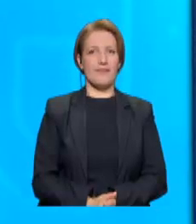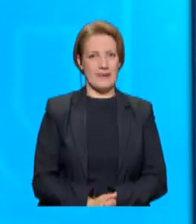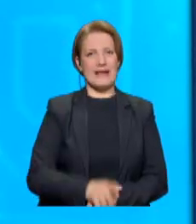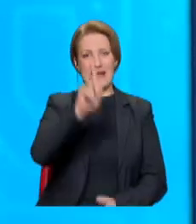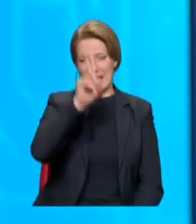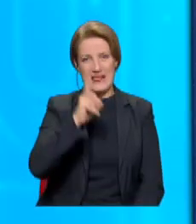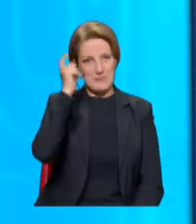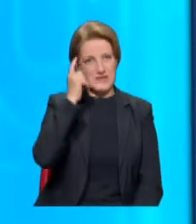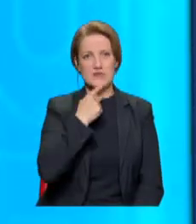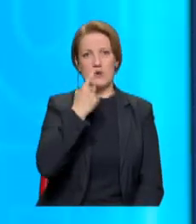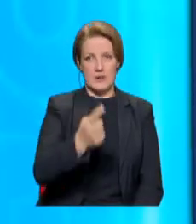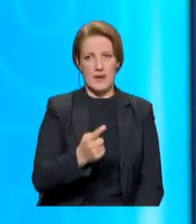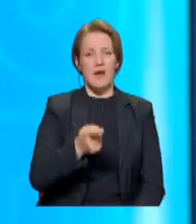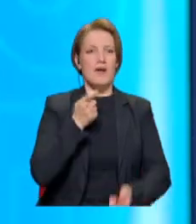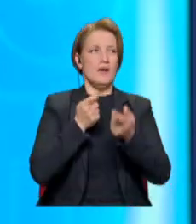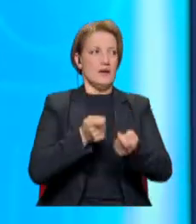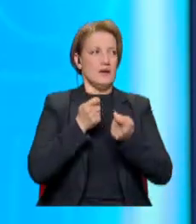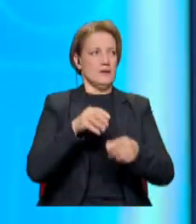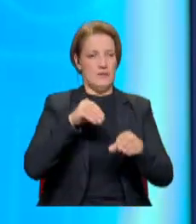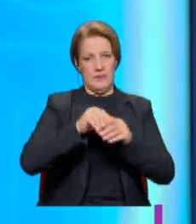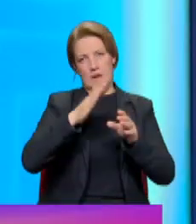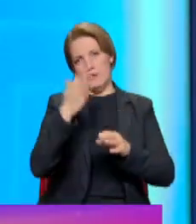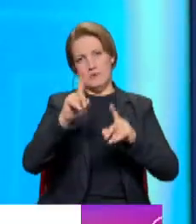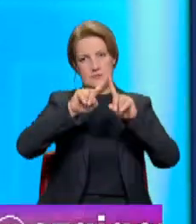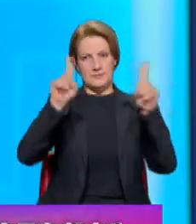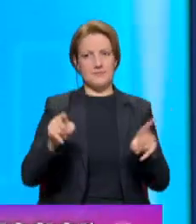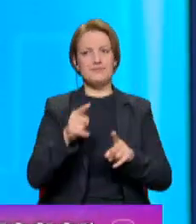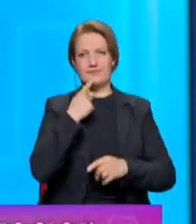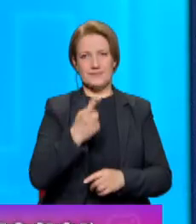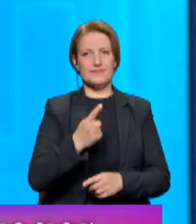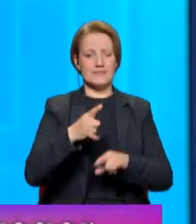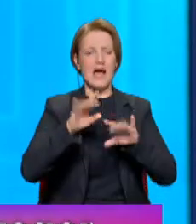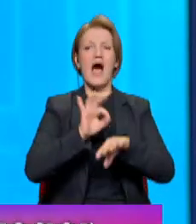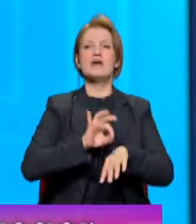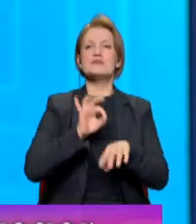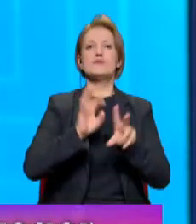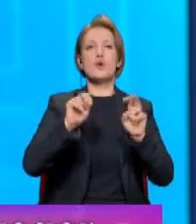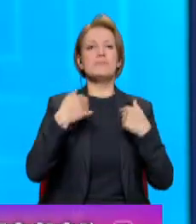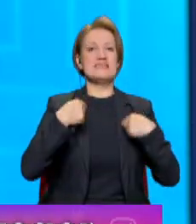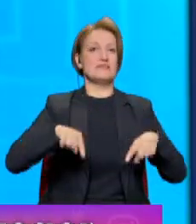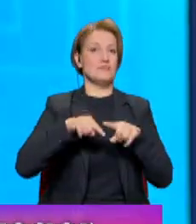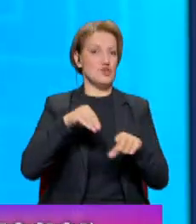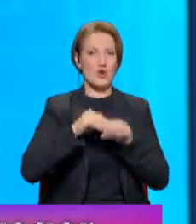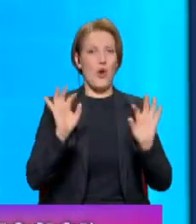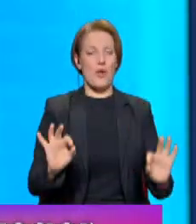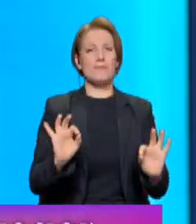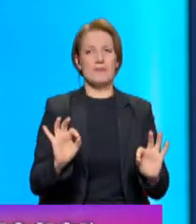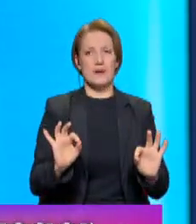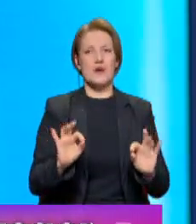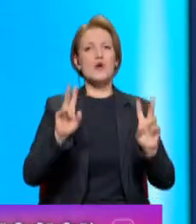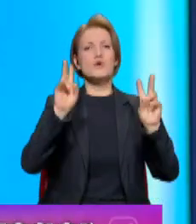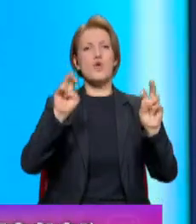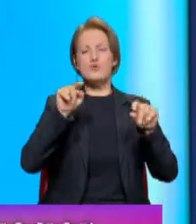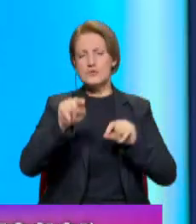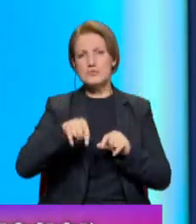ilk başta söylemiştim eğitim için ayrı bir parantez açacağız demiştim hassas konudur bizim için önemlidir gündemde olsun